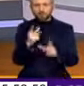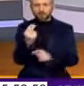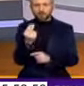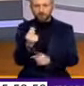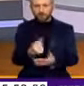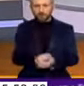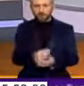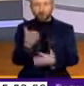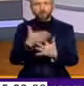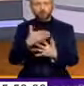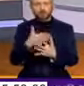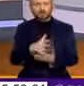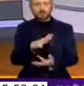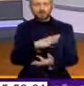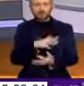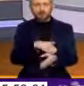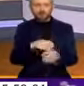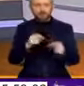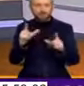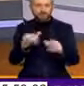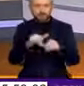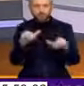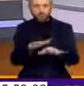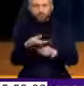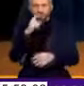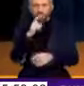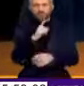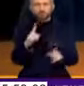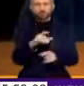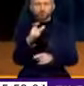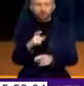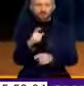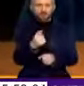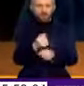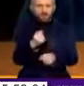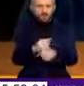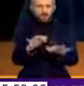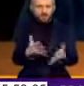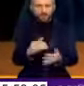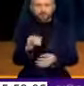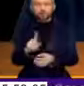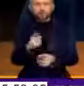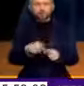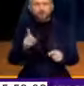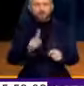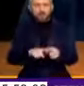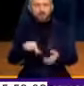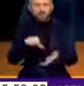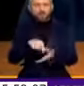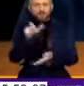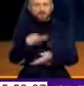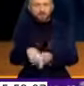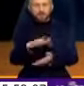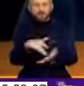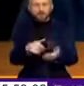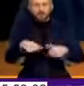тариф. Субсидии были не подняты. Непонятно, что с газом делается. И что это представителя